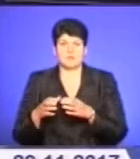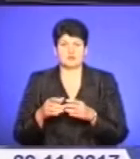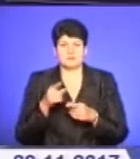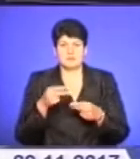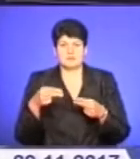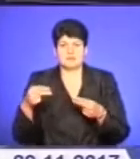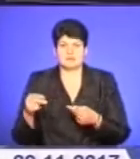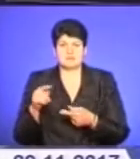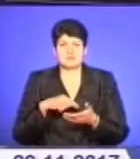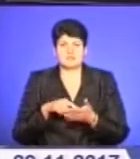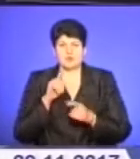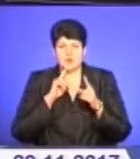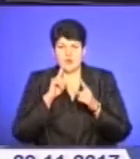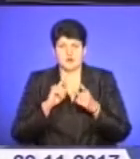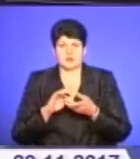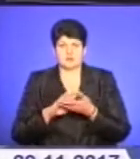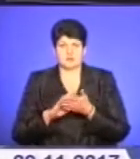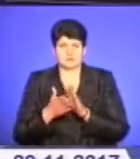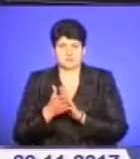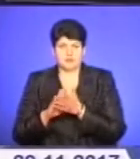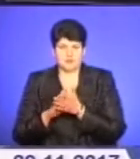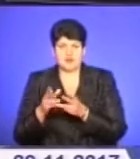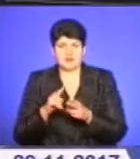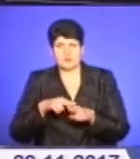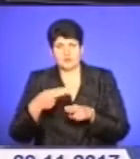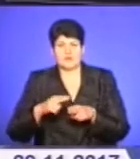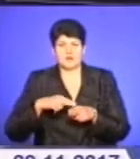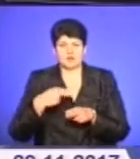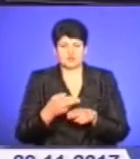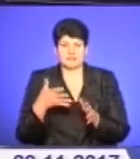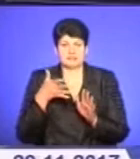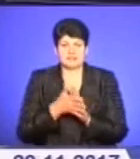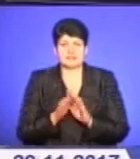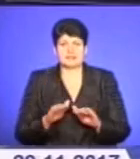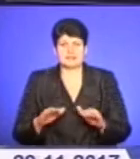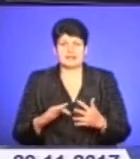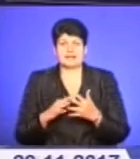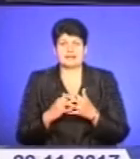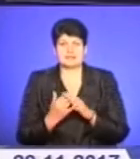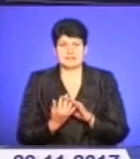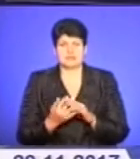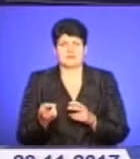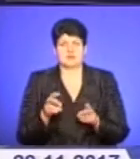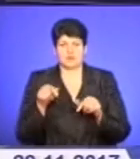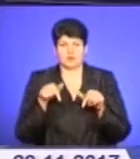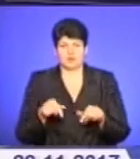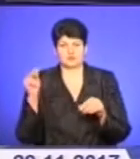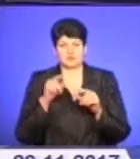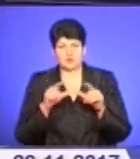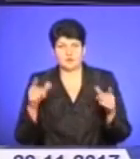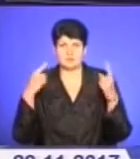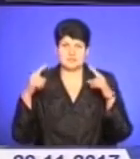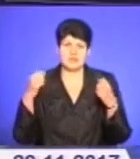уклали з міськрадою міжбюджетні трансфери і компенсували витрати на дітей із сіл, які відвідують в обласному центрі дитсадки, мистецькі